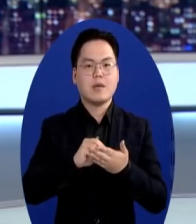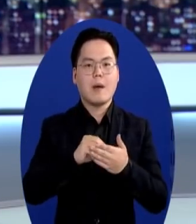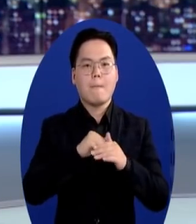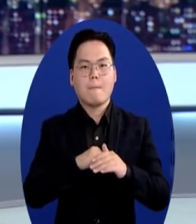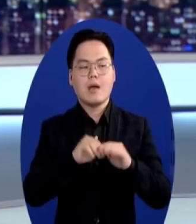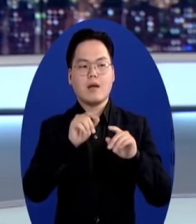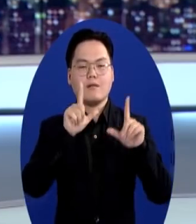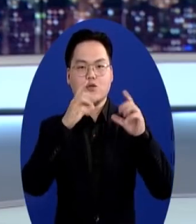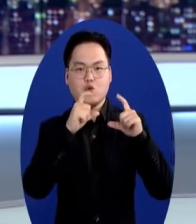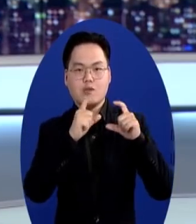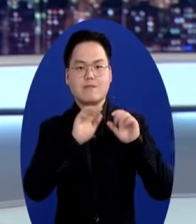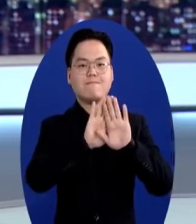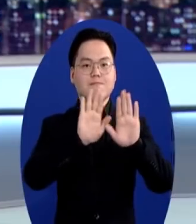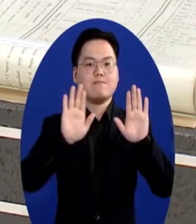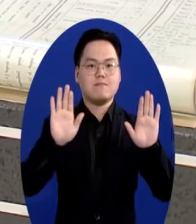гэрэл зургийг дэлгэсэн байна.